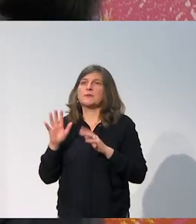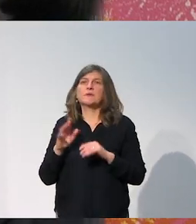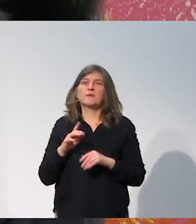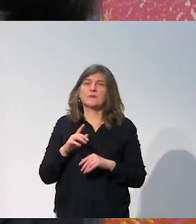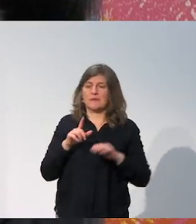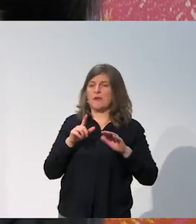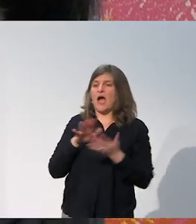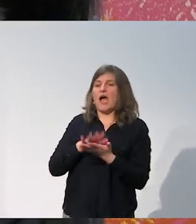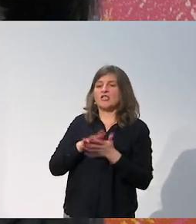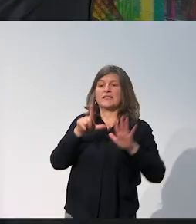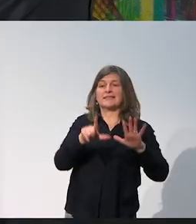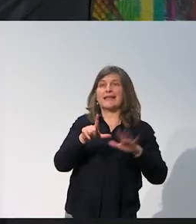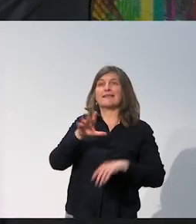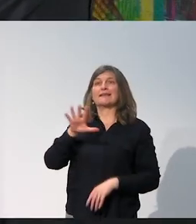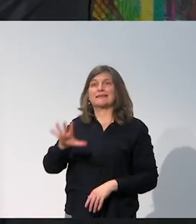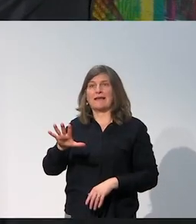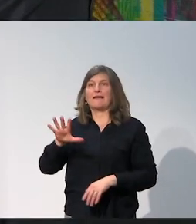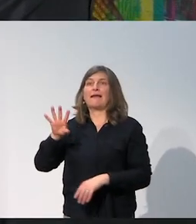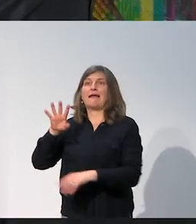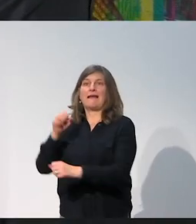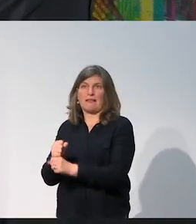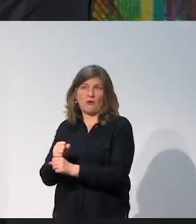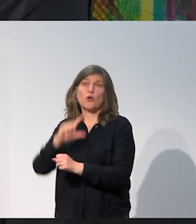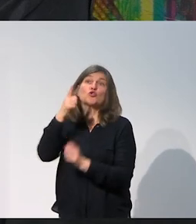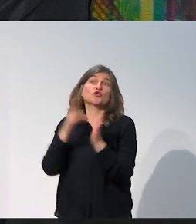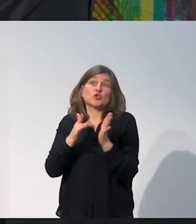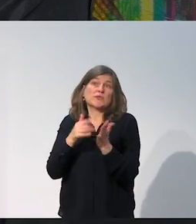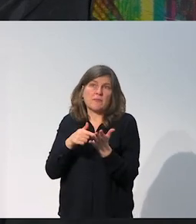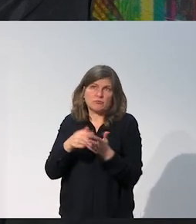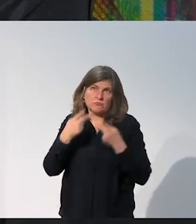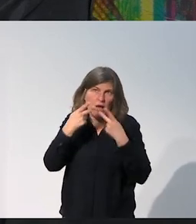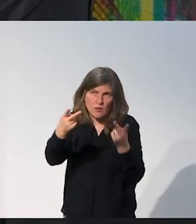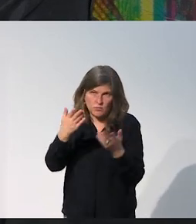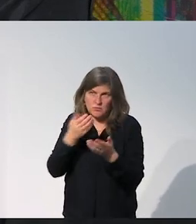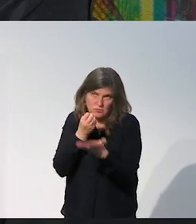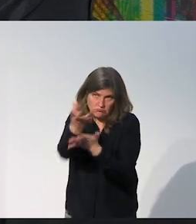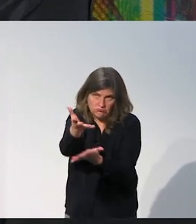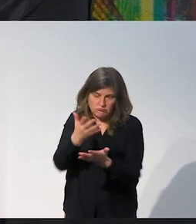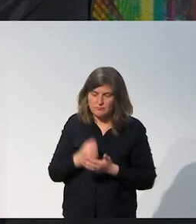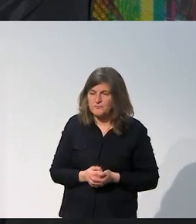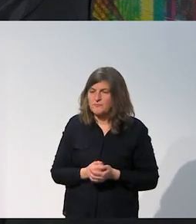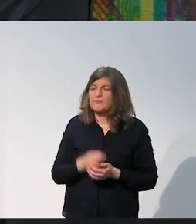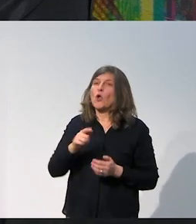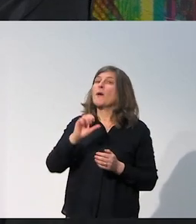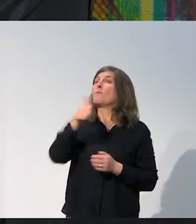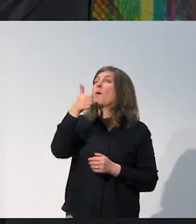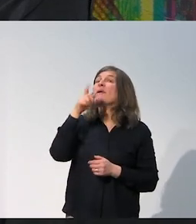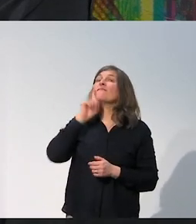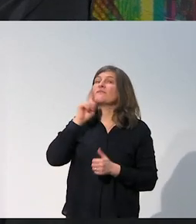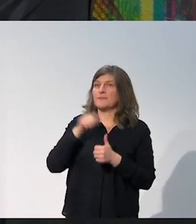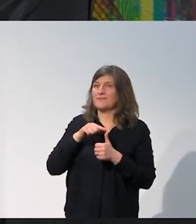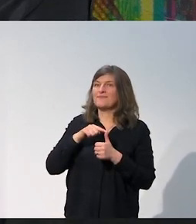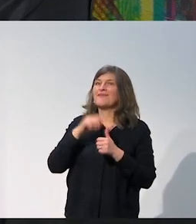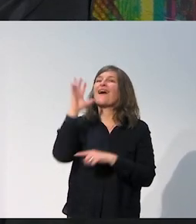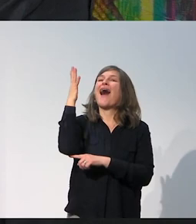5 et 4 ans. C'est dit d'emblée, hein, dès la deuxième page. Donc l'aînée, celle qui est dans l'arbre,